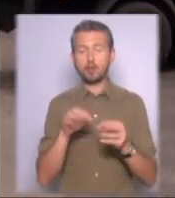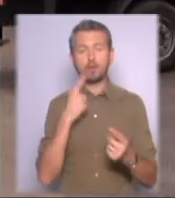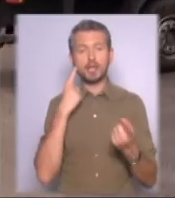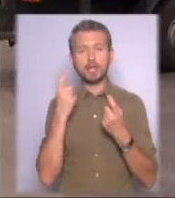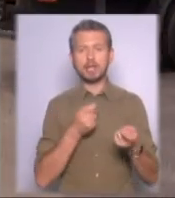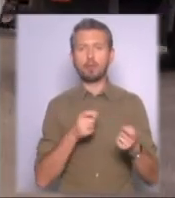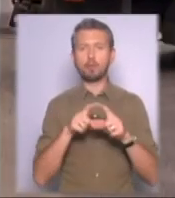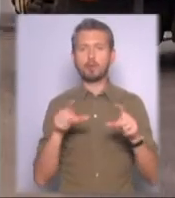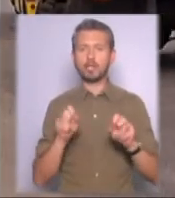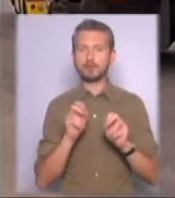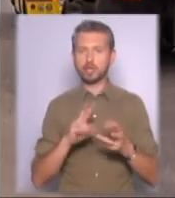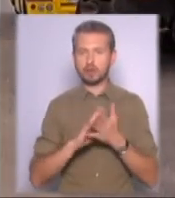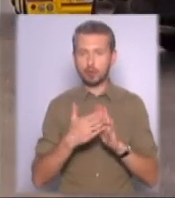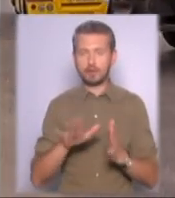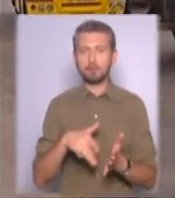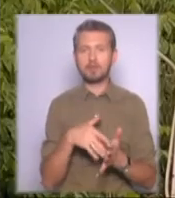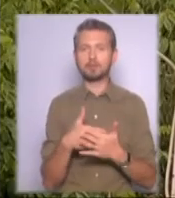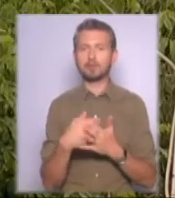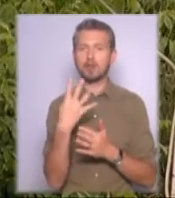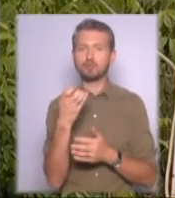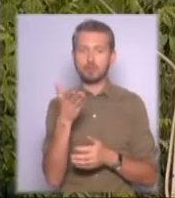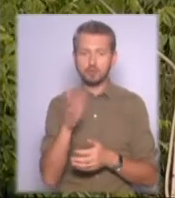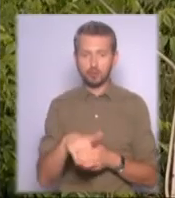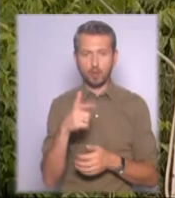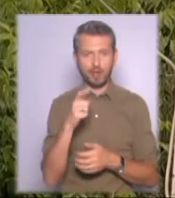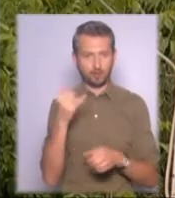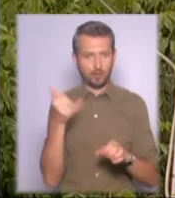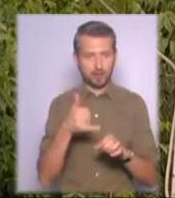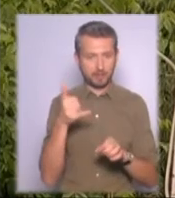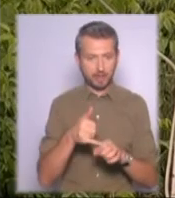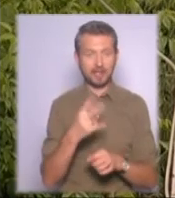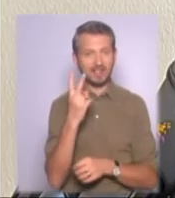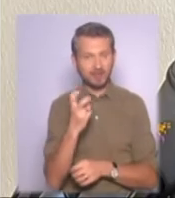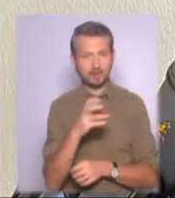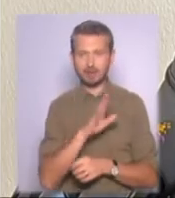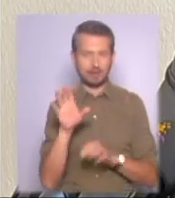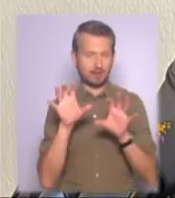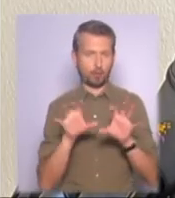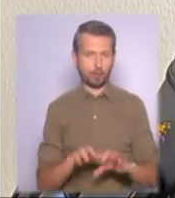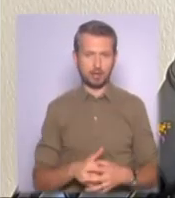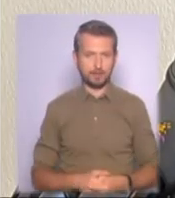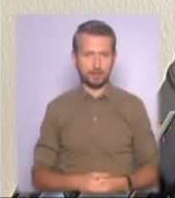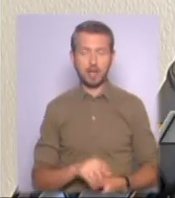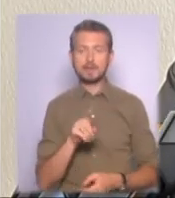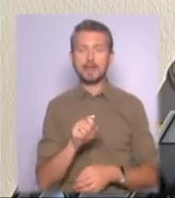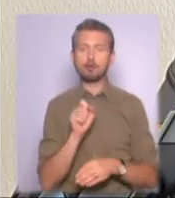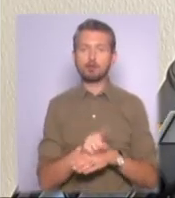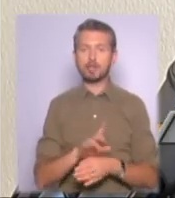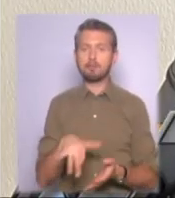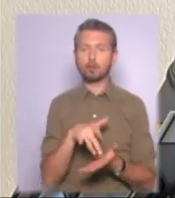управління з надзвичайних ситуацій, у місті близько 400 газових АЗС, з них 200 – незаконні. За дорученням міського